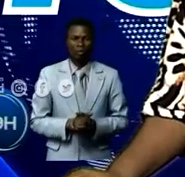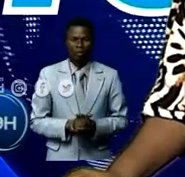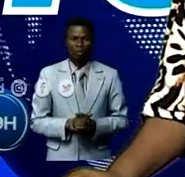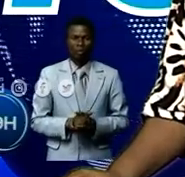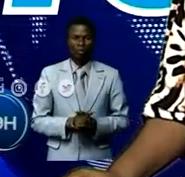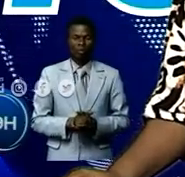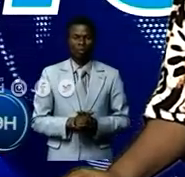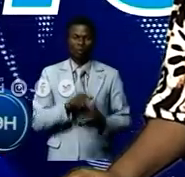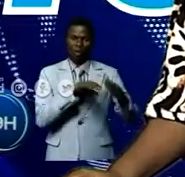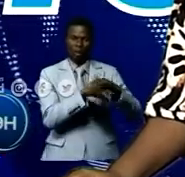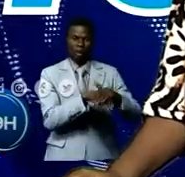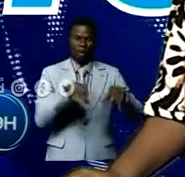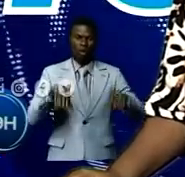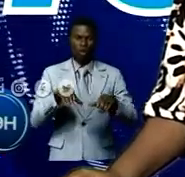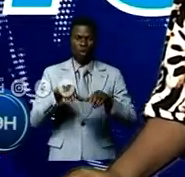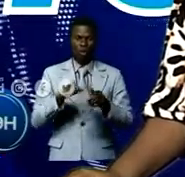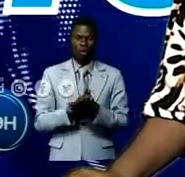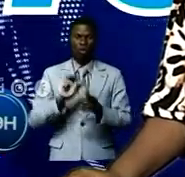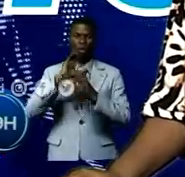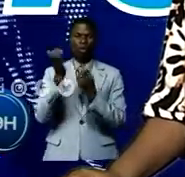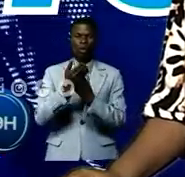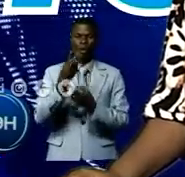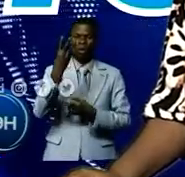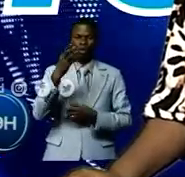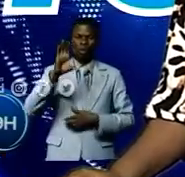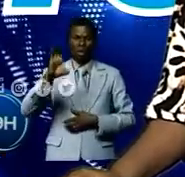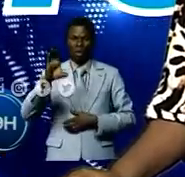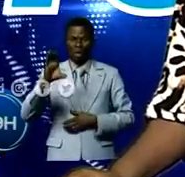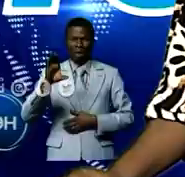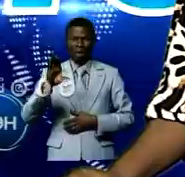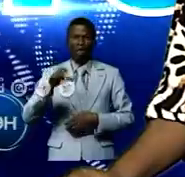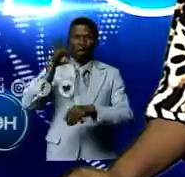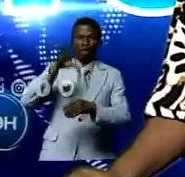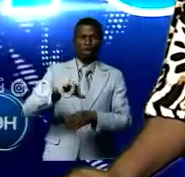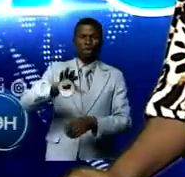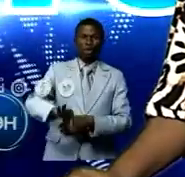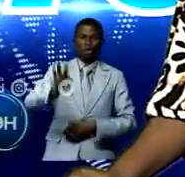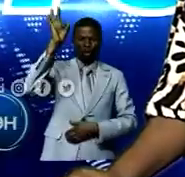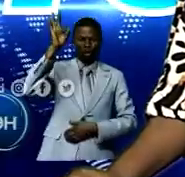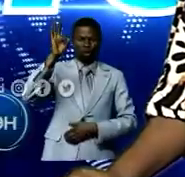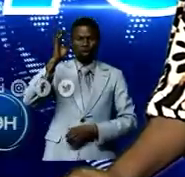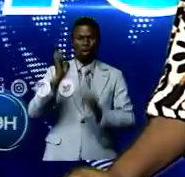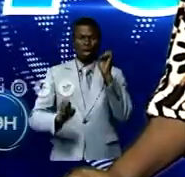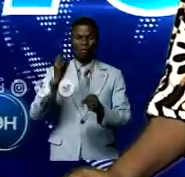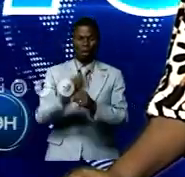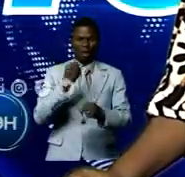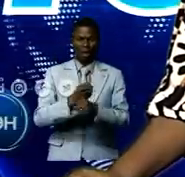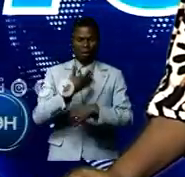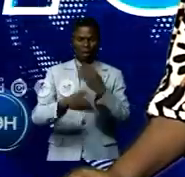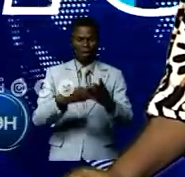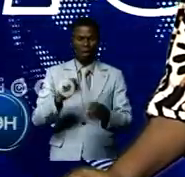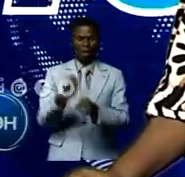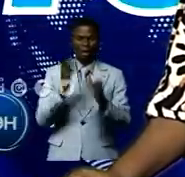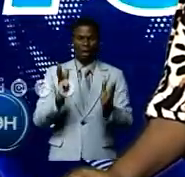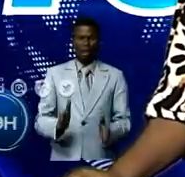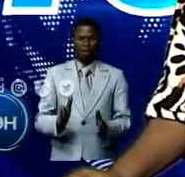La conservation Congo Culture 3C a organisé un jury pour évaluer le travail abattu par le personnel